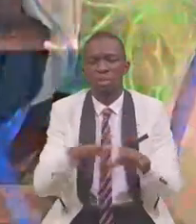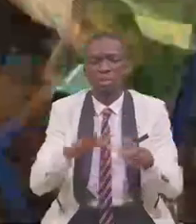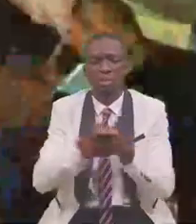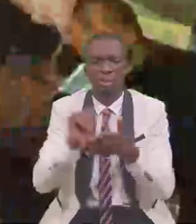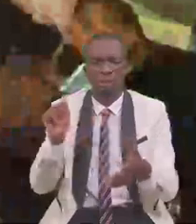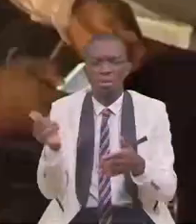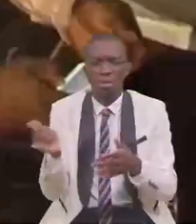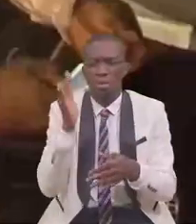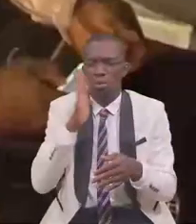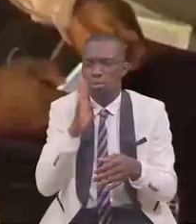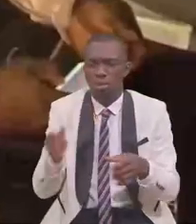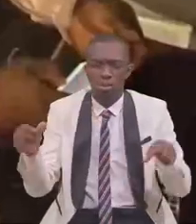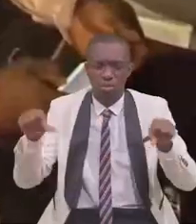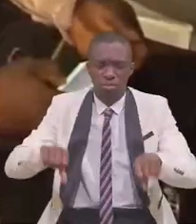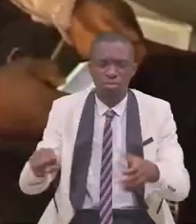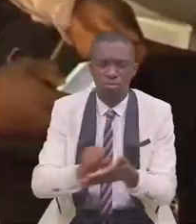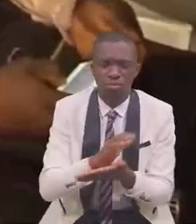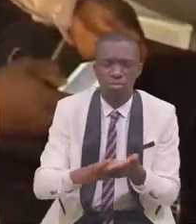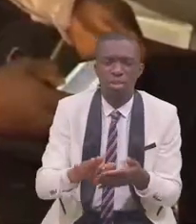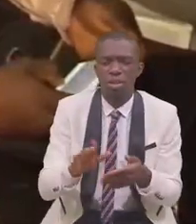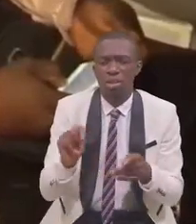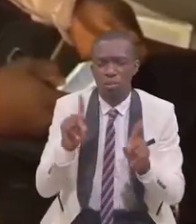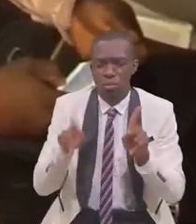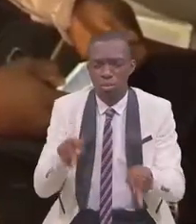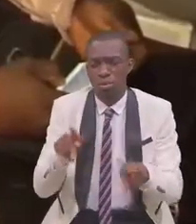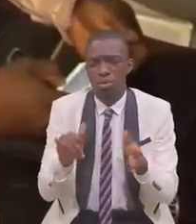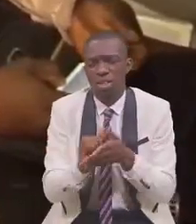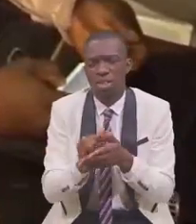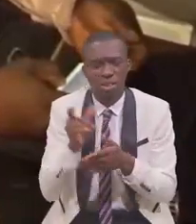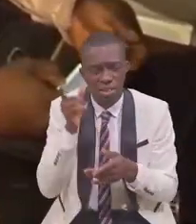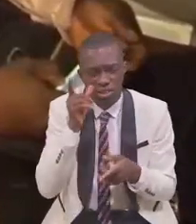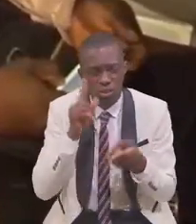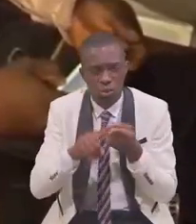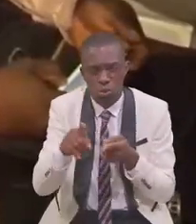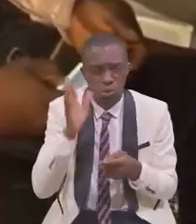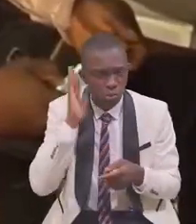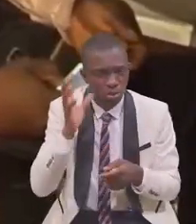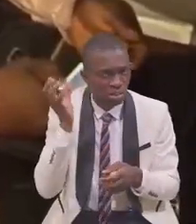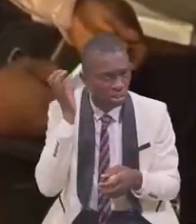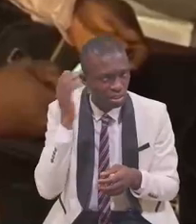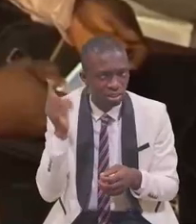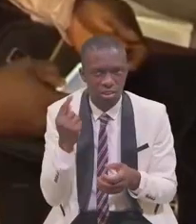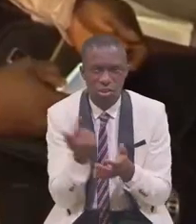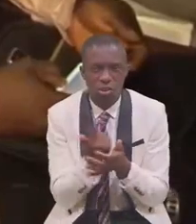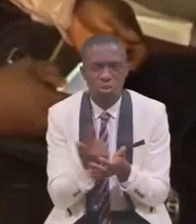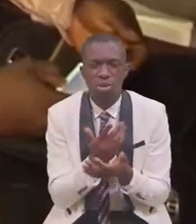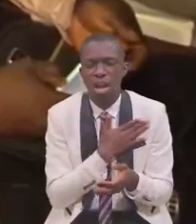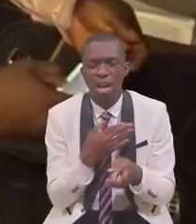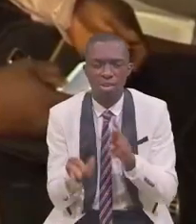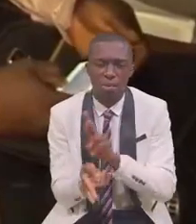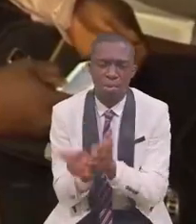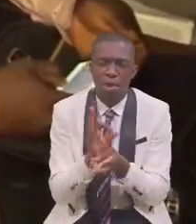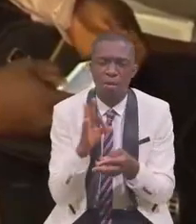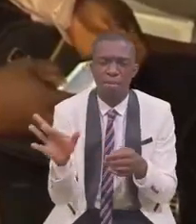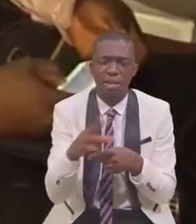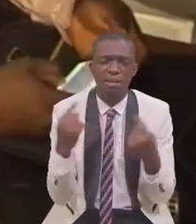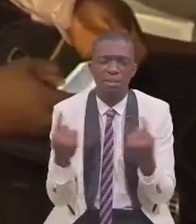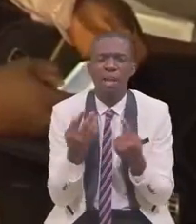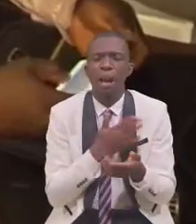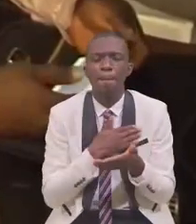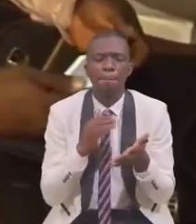vous écoutent croient à la bonne nouvelle, qu'ils se repentent de leurs péchés, qu'il se tourne vers le Seigneur et